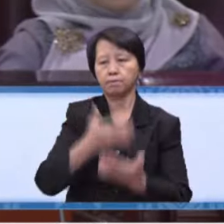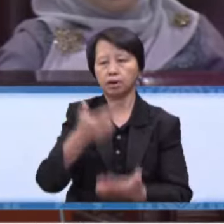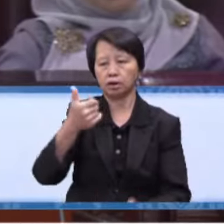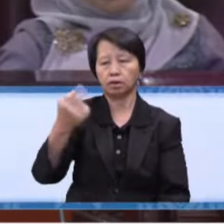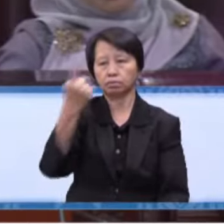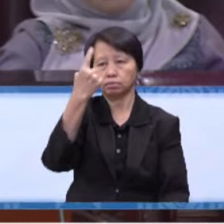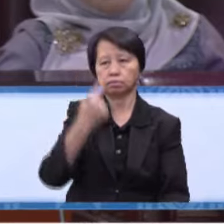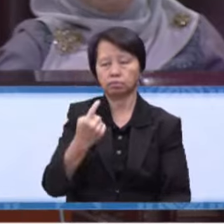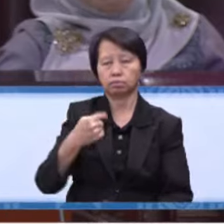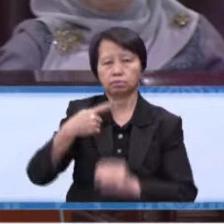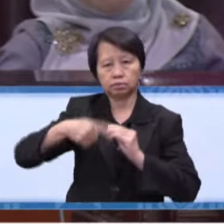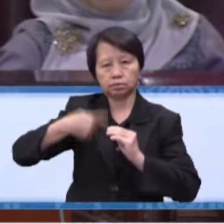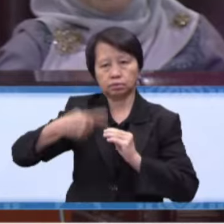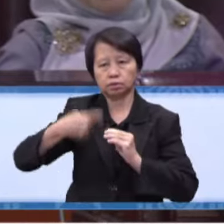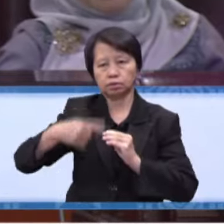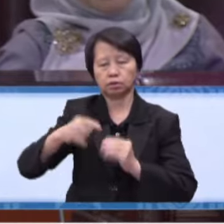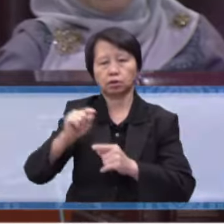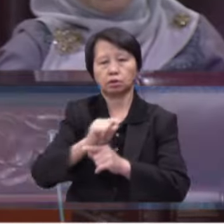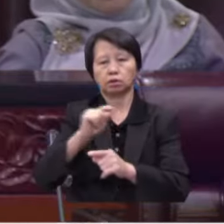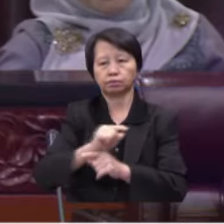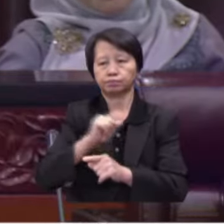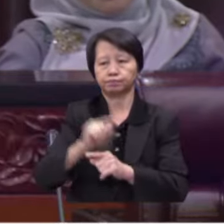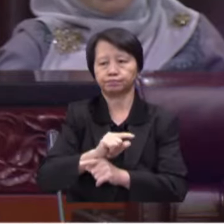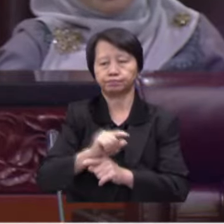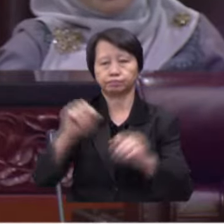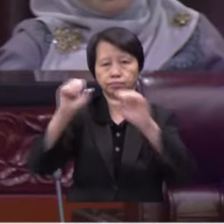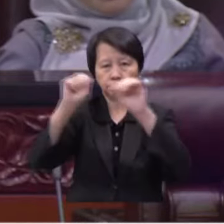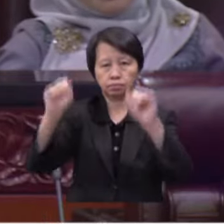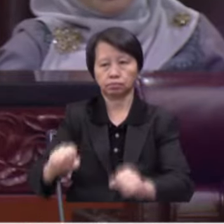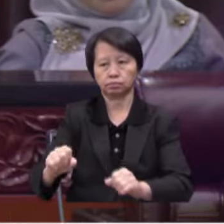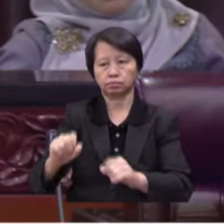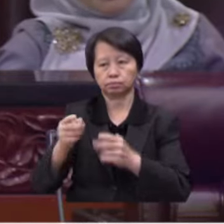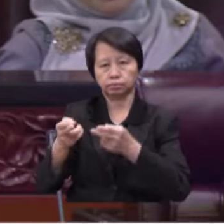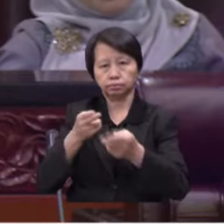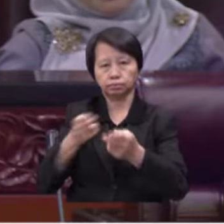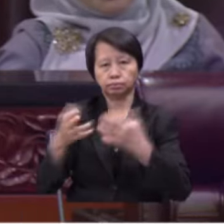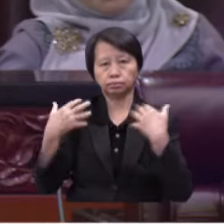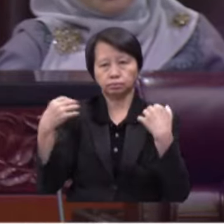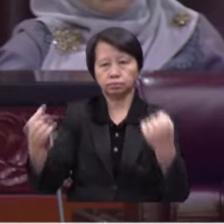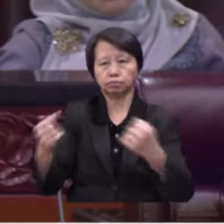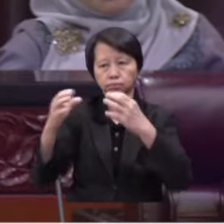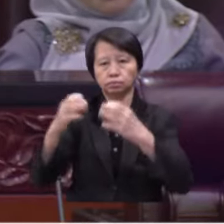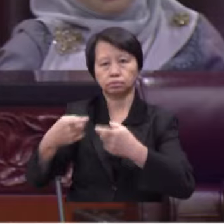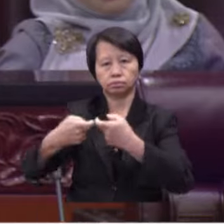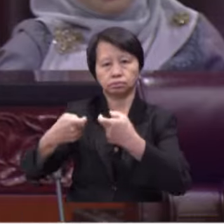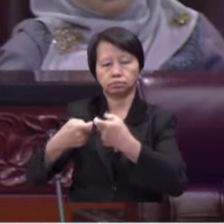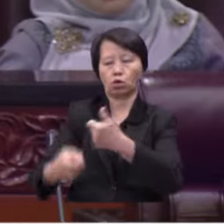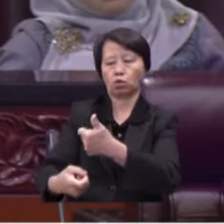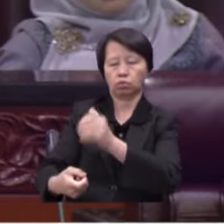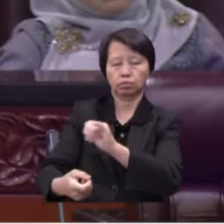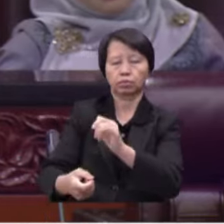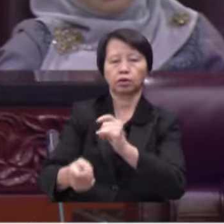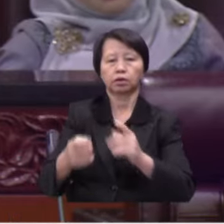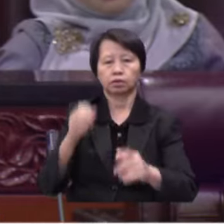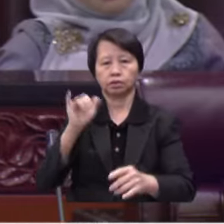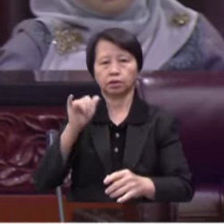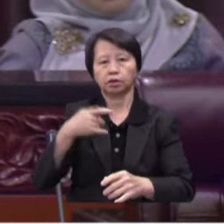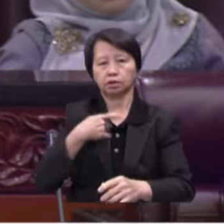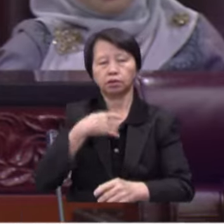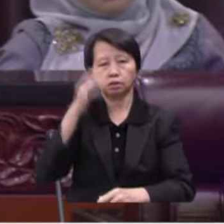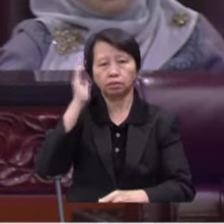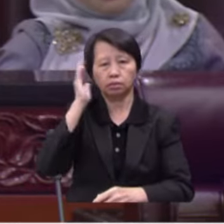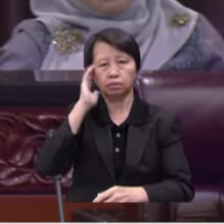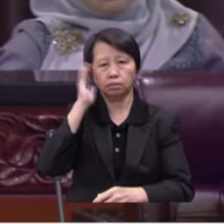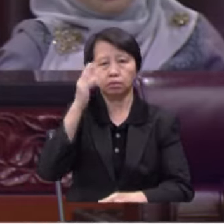berkenaan tentang penggunaan sistem pengurusan kesehatan secara elektronik dan juga kita telah memaklung